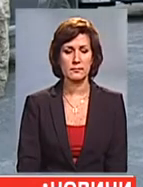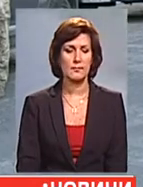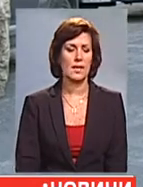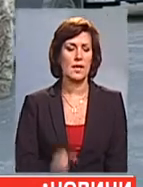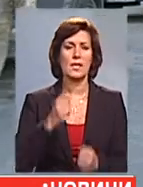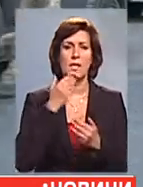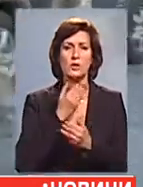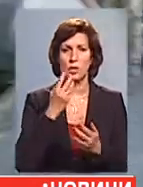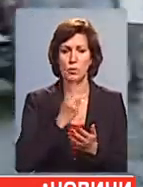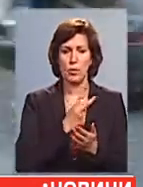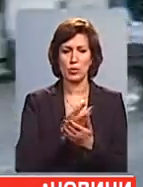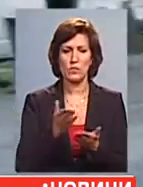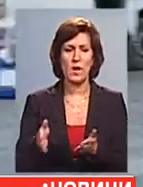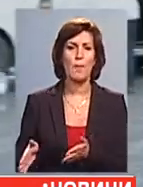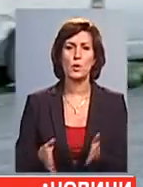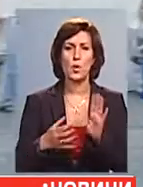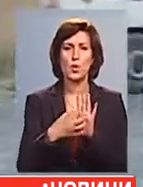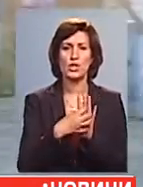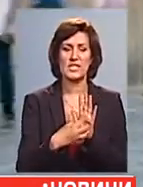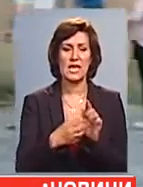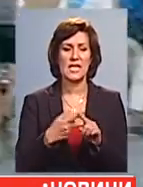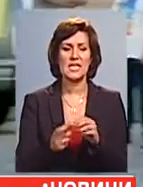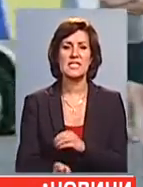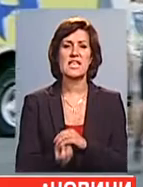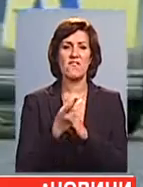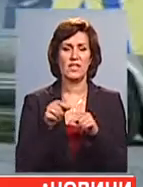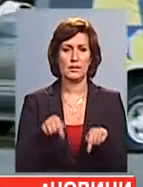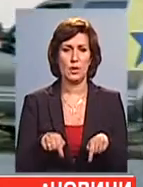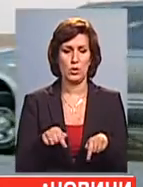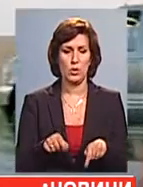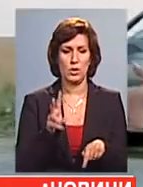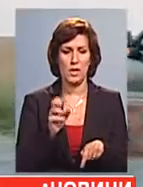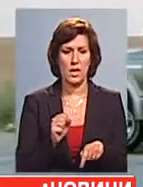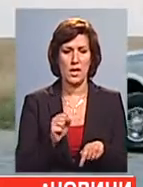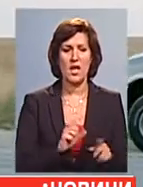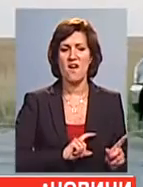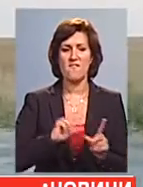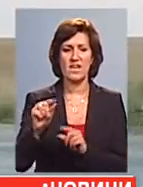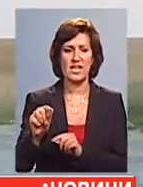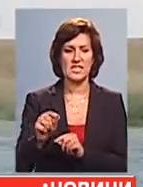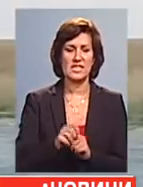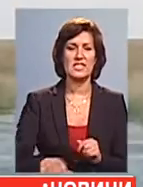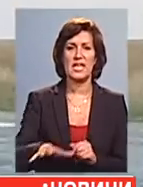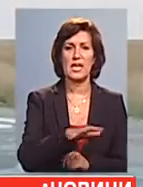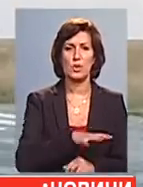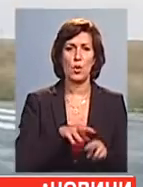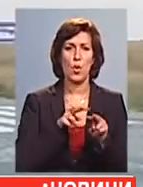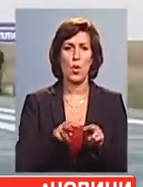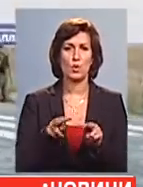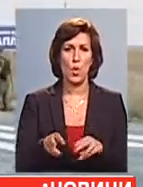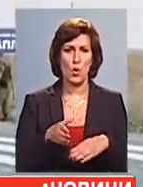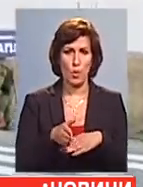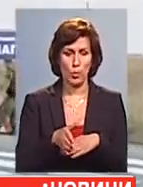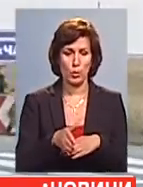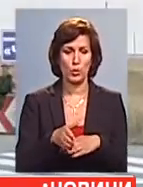І наостанок покажу вам дорожні знаки, які з'явилися тут на виїзді з території контрольного